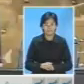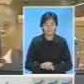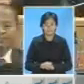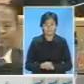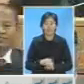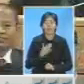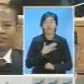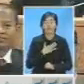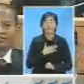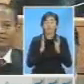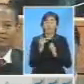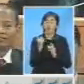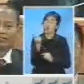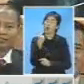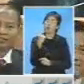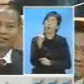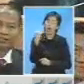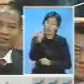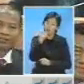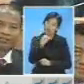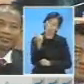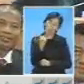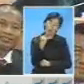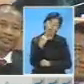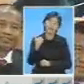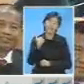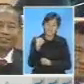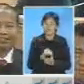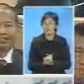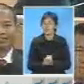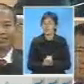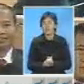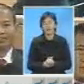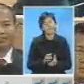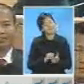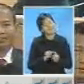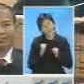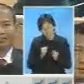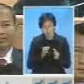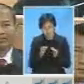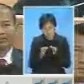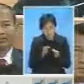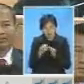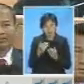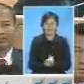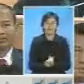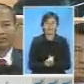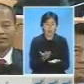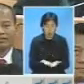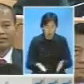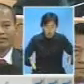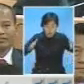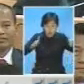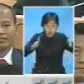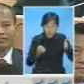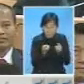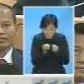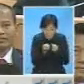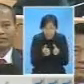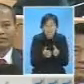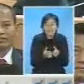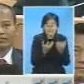ผมถูกต่อว่าต่อขานต่างๆนานาแก้แล้วแก้อีกครับบิ๊กแบ็คก็อีกครับไปกราบ